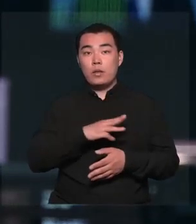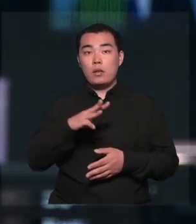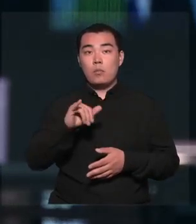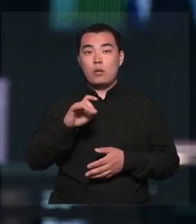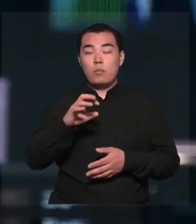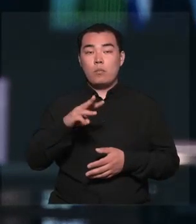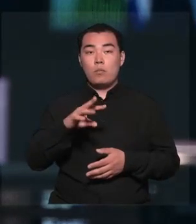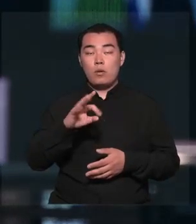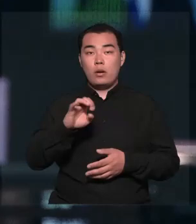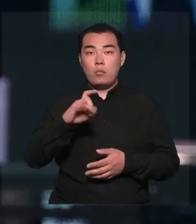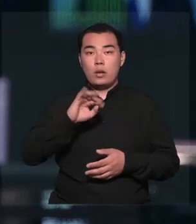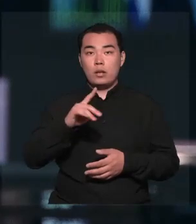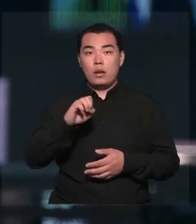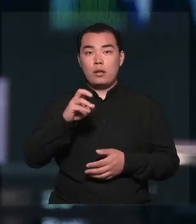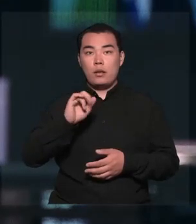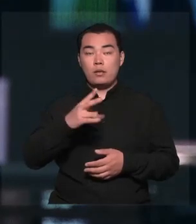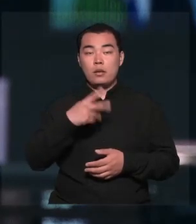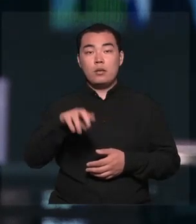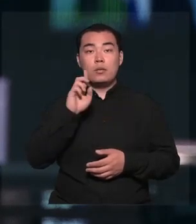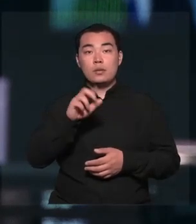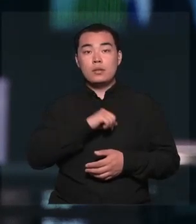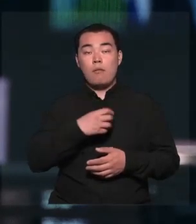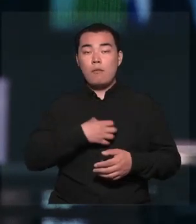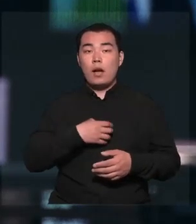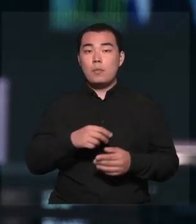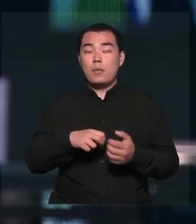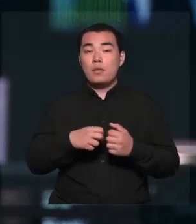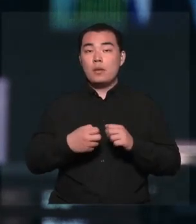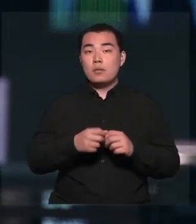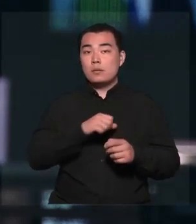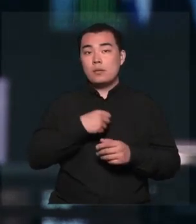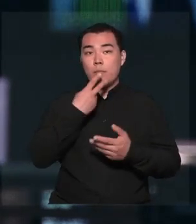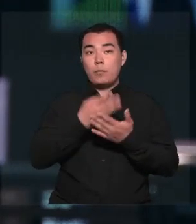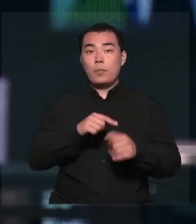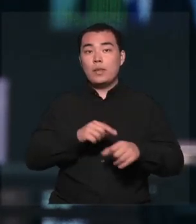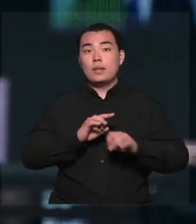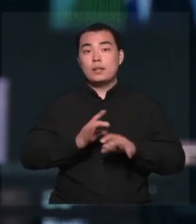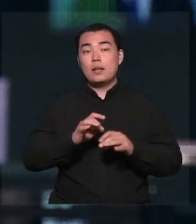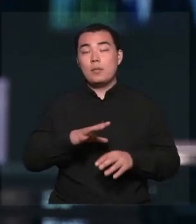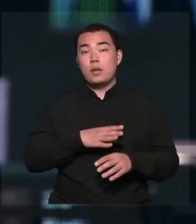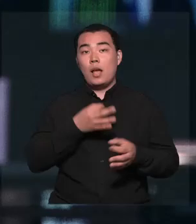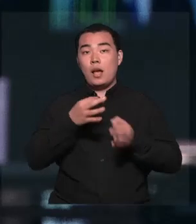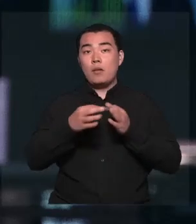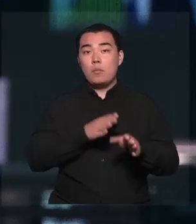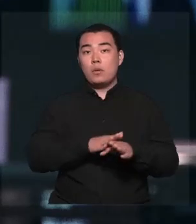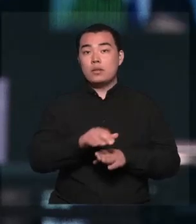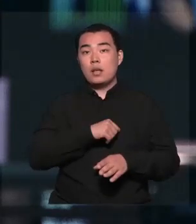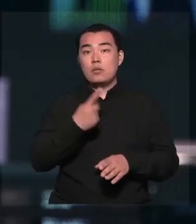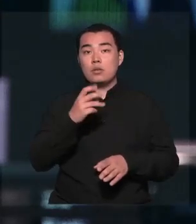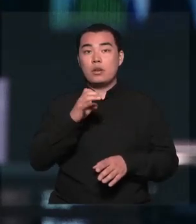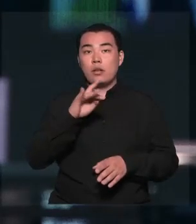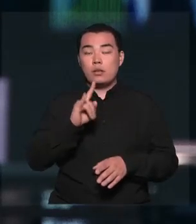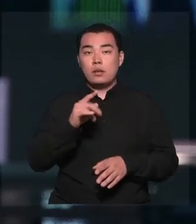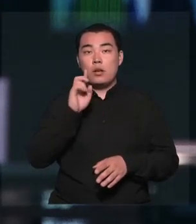Мұхаммад Хасан екі елдің қарым-қатынасындағы маңызды мәселелерді жіктеп өз пікірін айтқан. Сұхбаттың толық нұсқасы 100 шақты